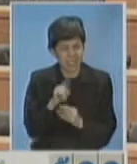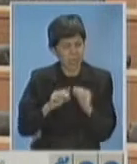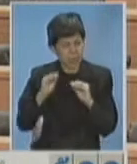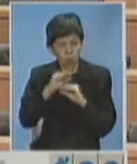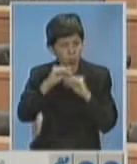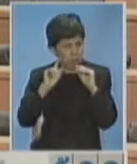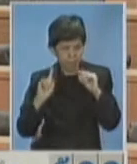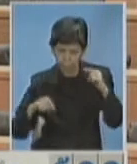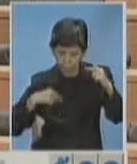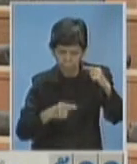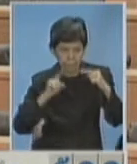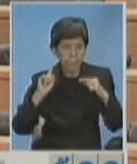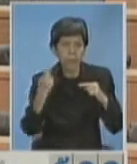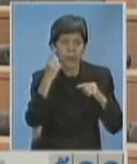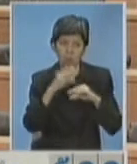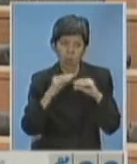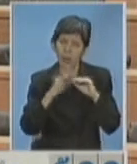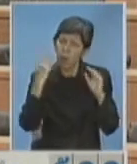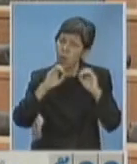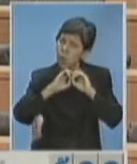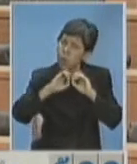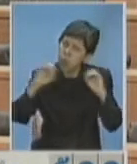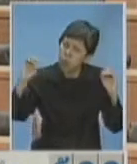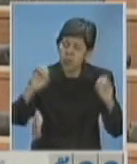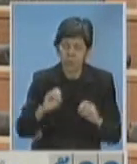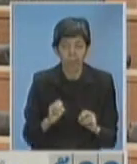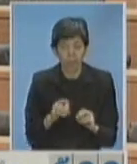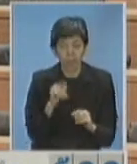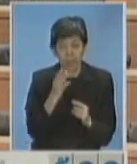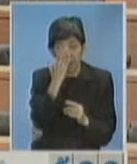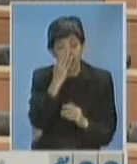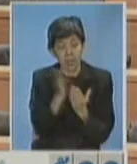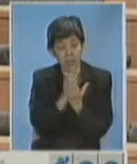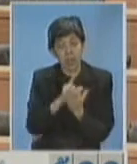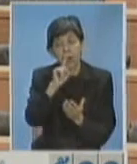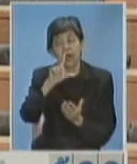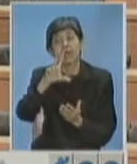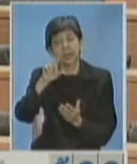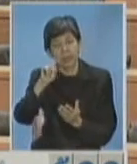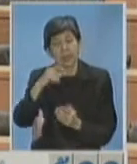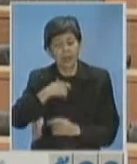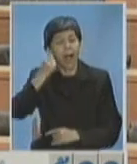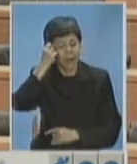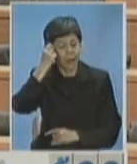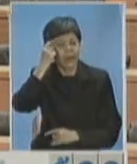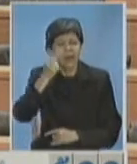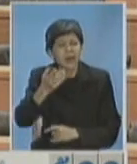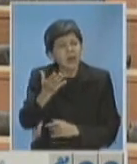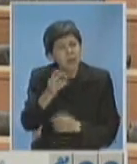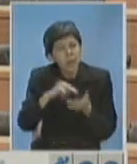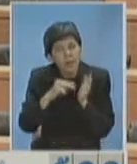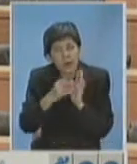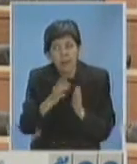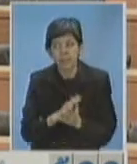โครงการเลยนะครับคือโครงการนี้ไม่เคยมีมาก่อนนะท่านประธานอยู่หน้า131นะครับของเล่ม เล็กเข้าใจประเด็นของท่านคืออะไรครับ ประ